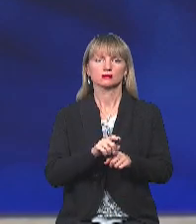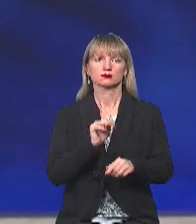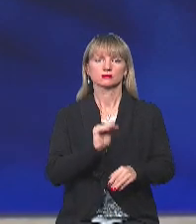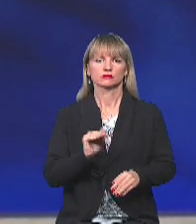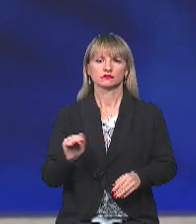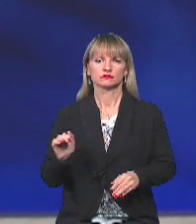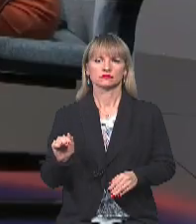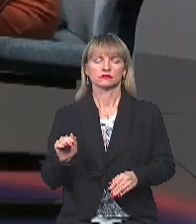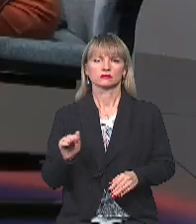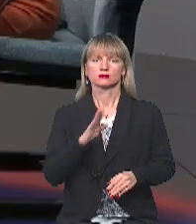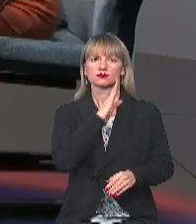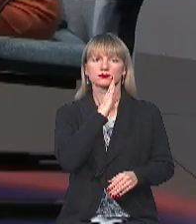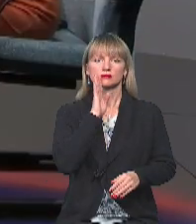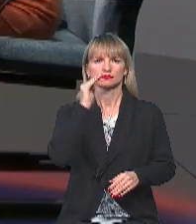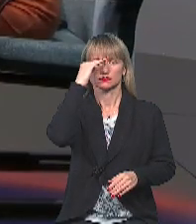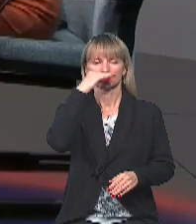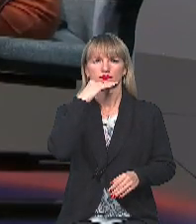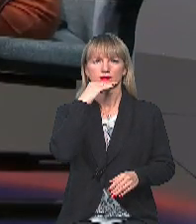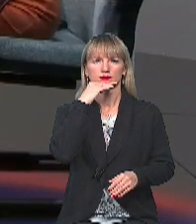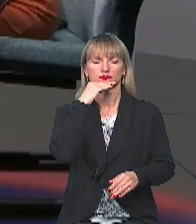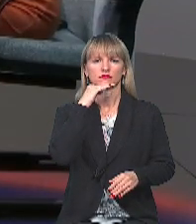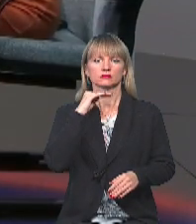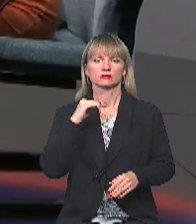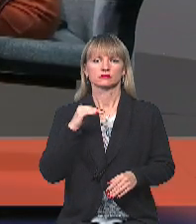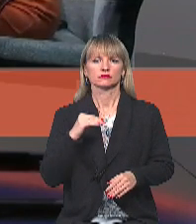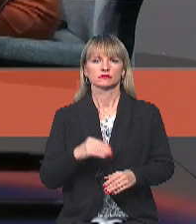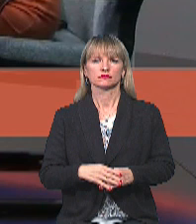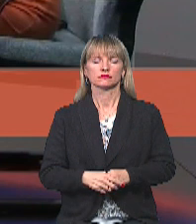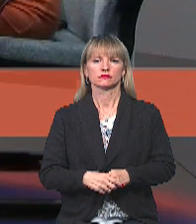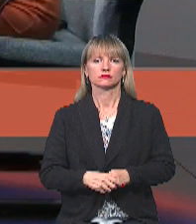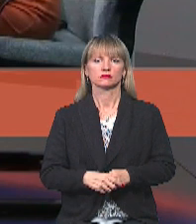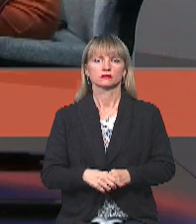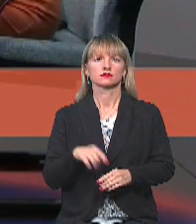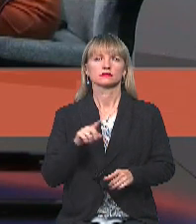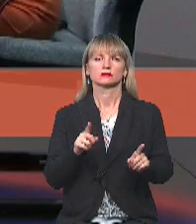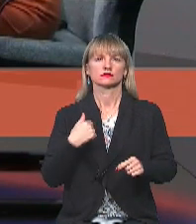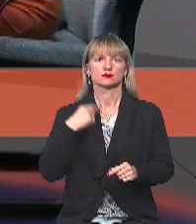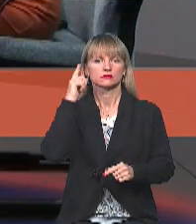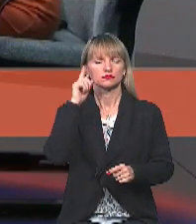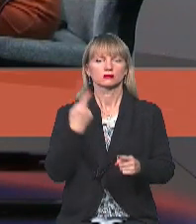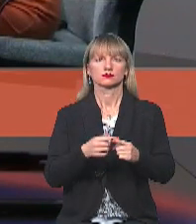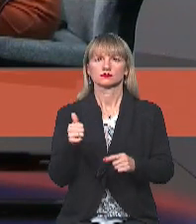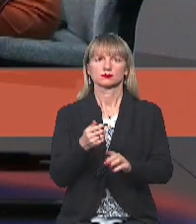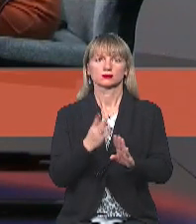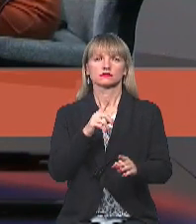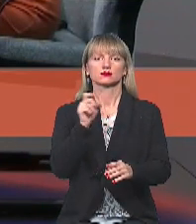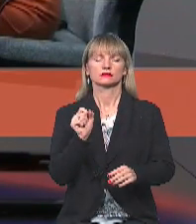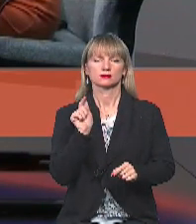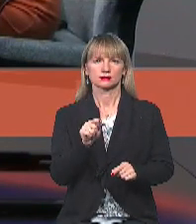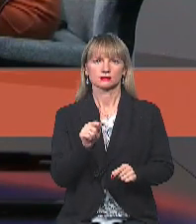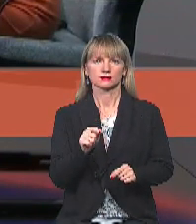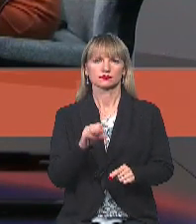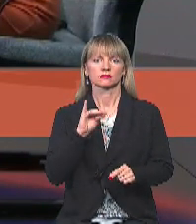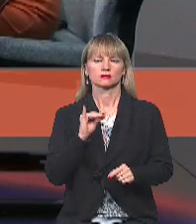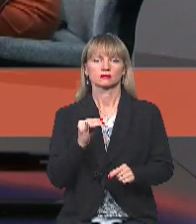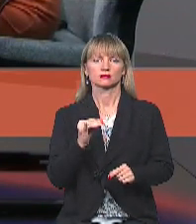діти там, матір, тато. От Так що я думаю, це було в першу чергу за них. І